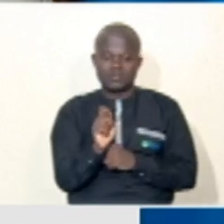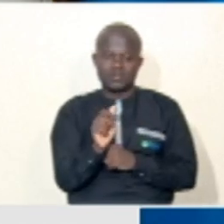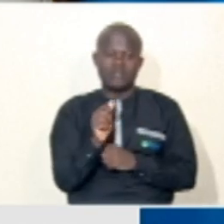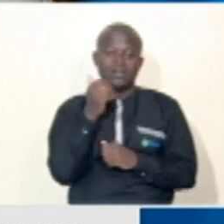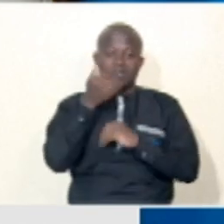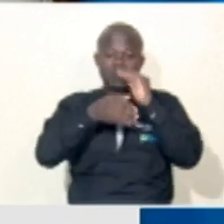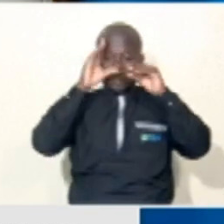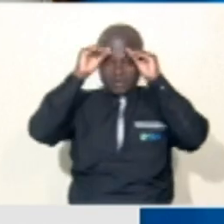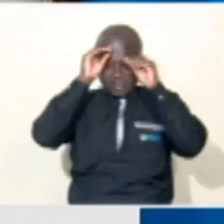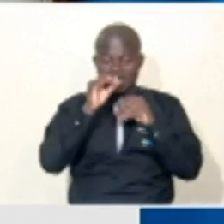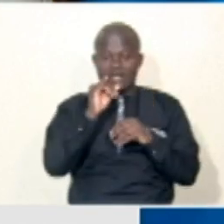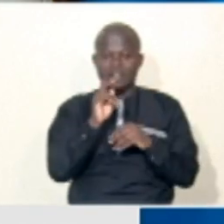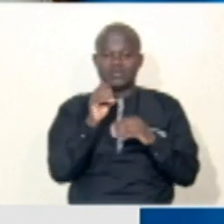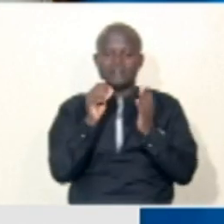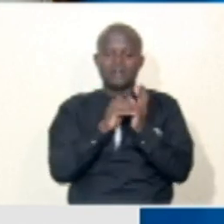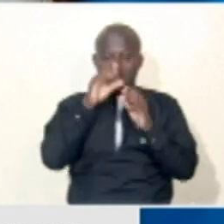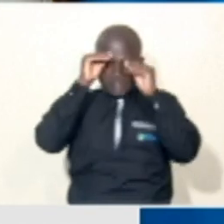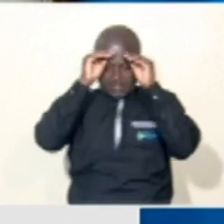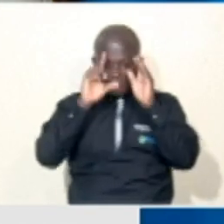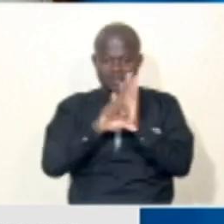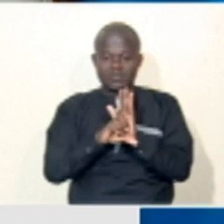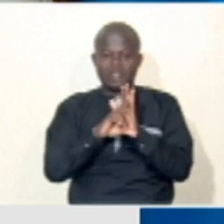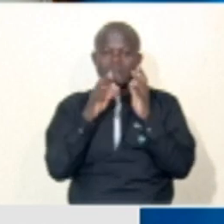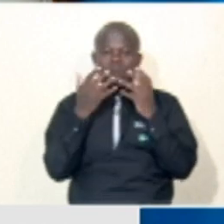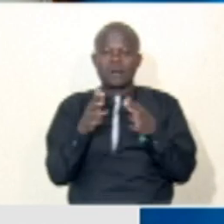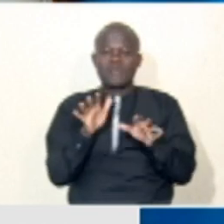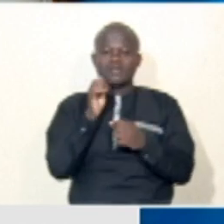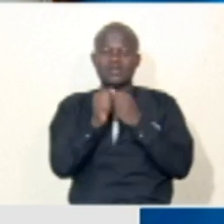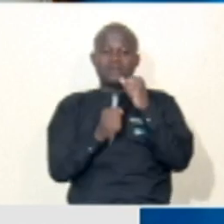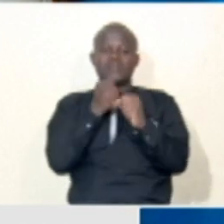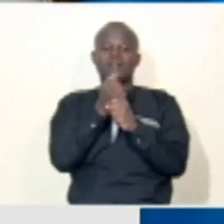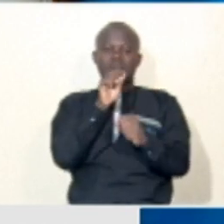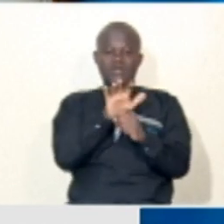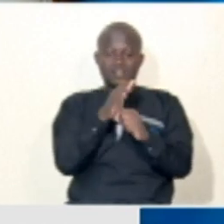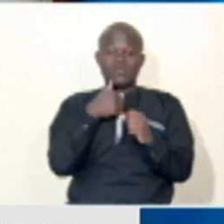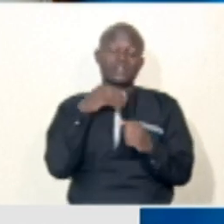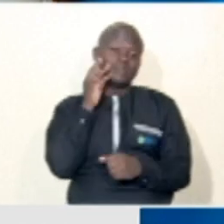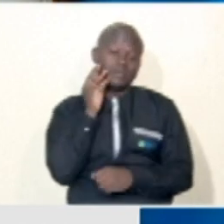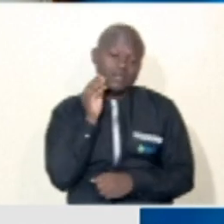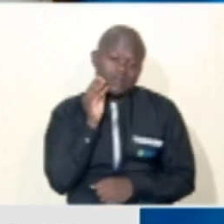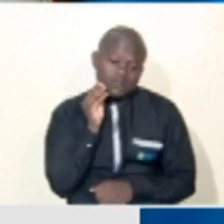Hejuru yo kuba barize IT bakaba barize n'amategeko, bamaze imyaka bafite ubunararibonye,